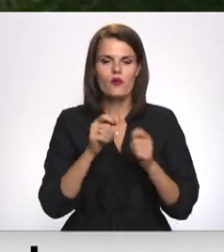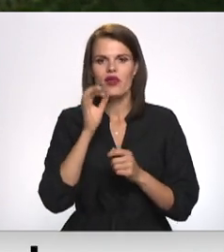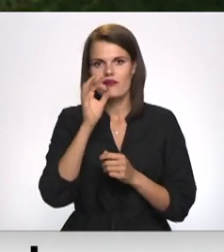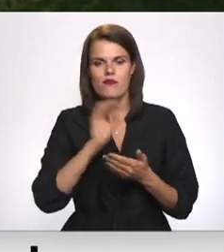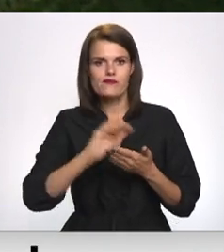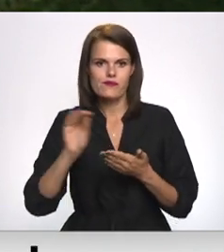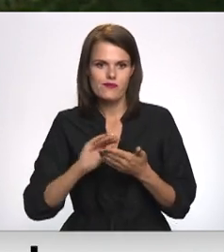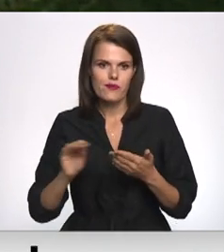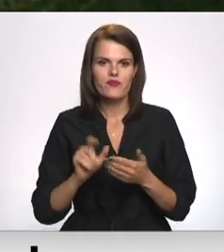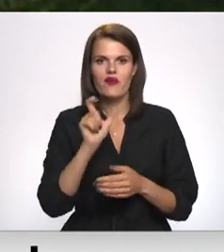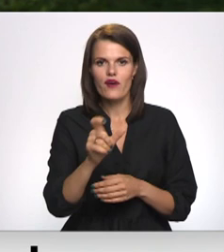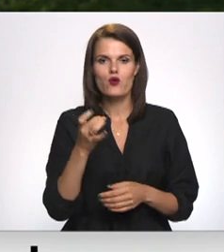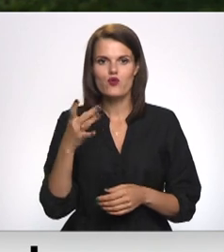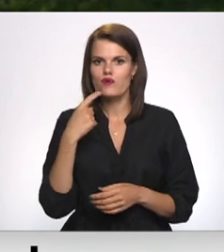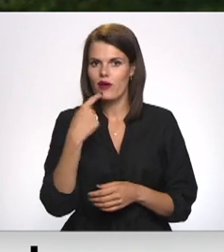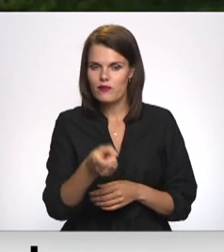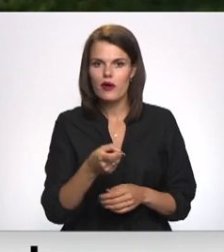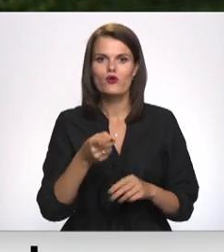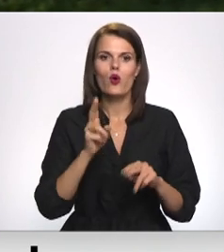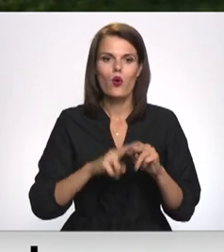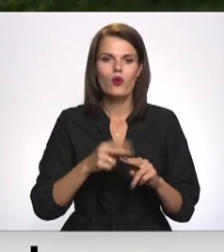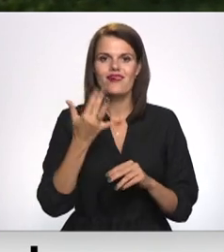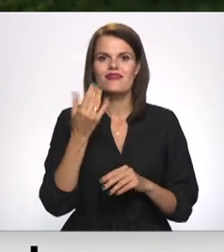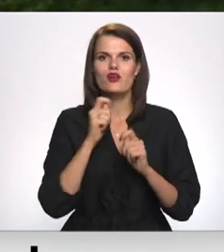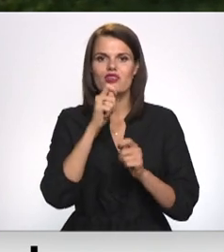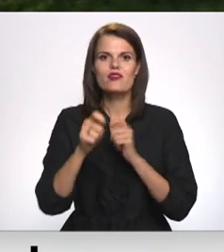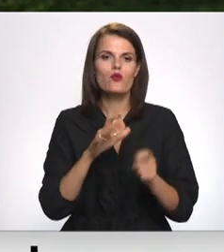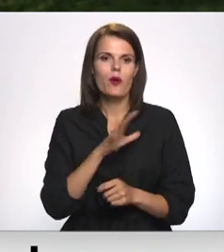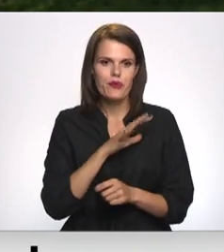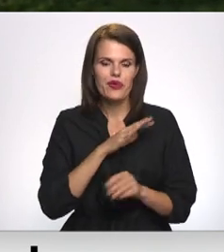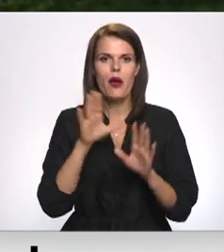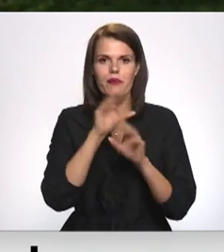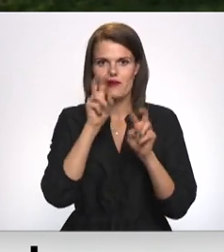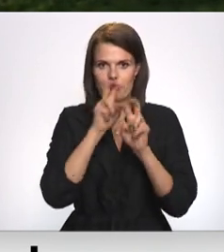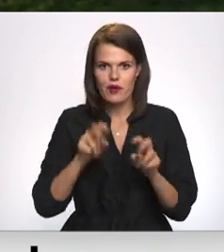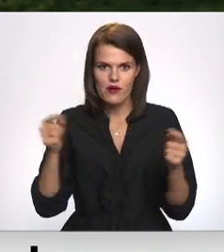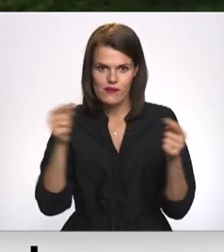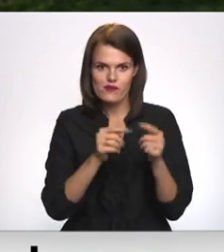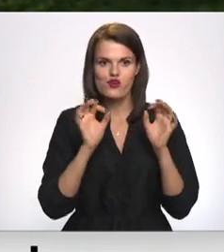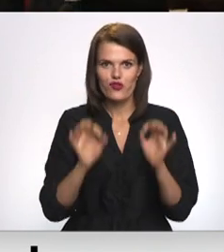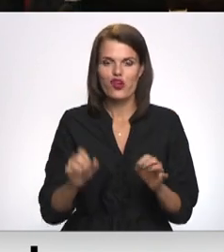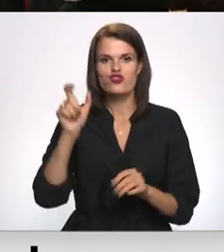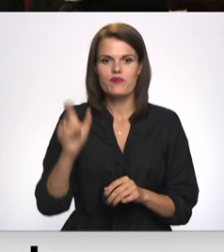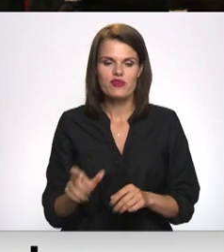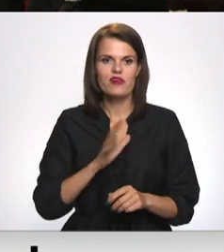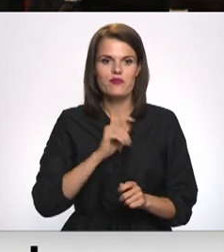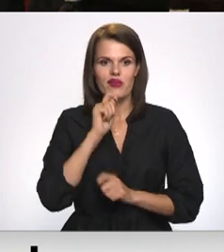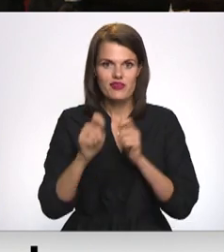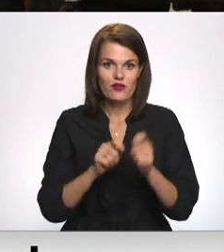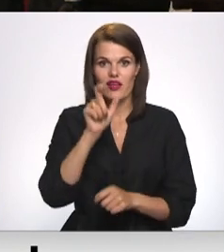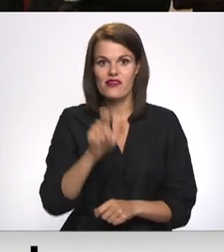savu vēlmi, nosaucot vārdu, uzvārdu, uzrakstot un ziedot to summu, lai mēs varētu pārliecināties, ka tiešām cilvēks ir ziedojis. Personas,